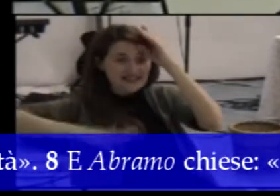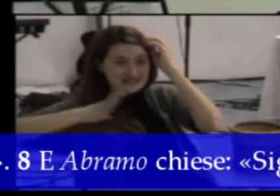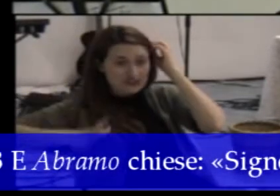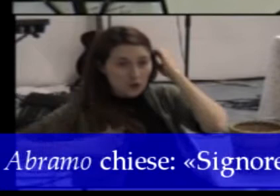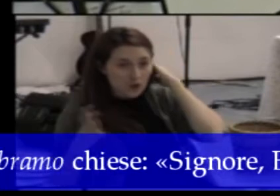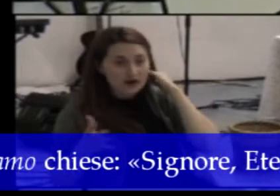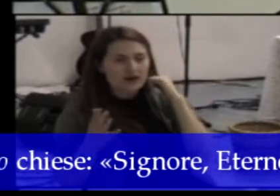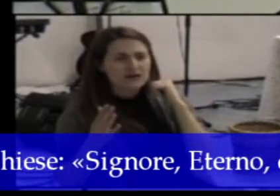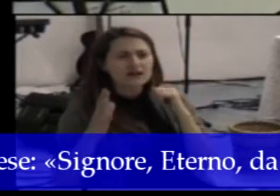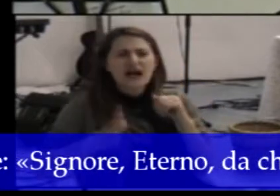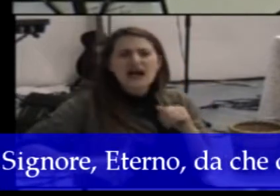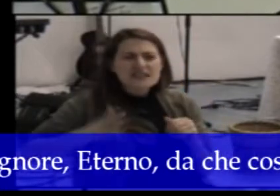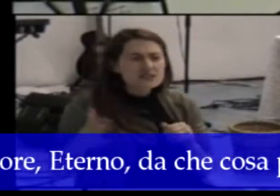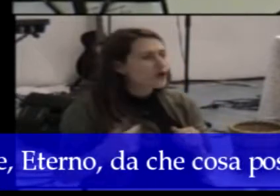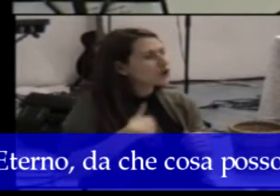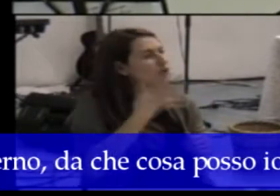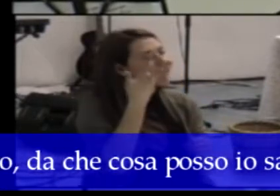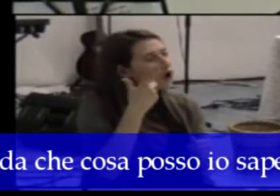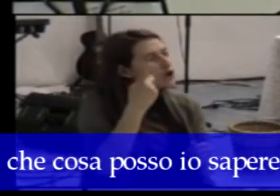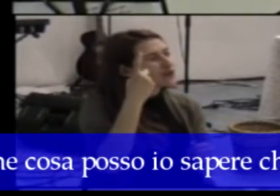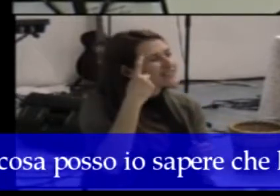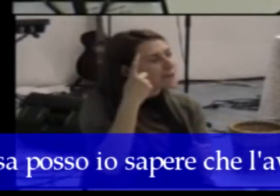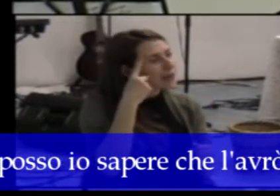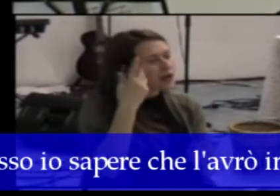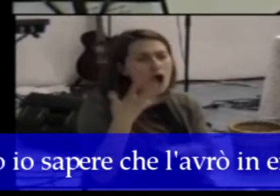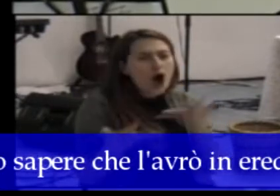Eterno, da che cosa posso io sapere che